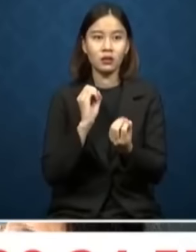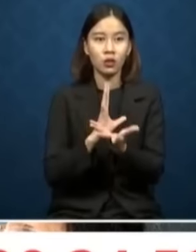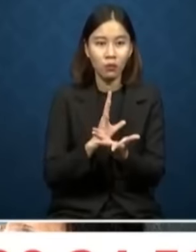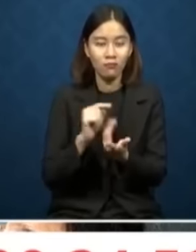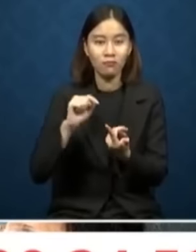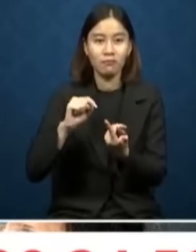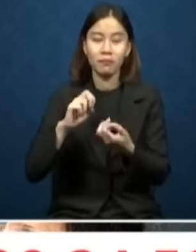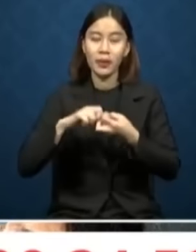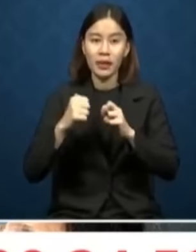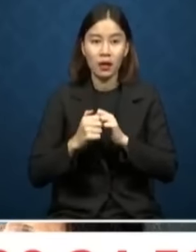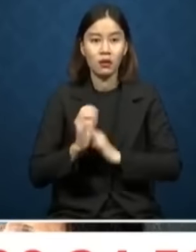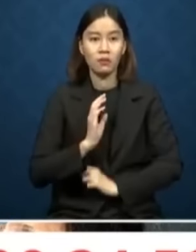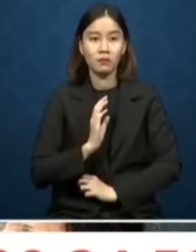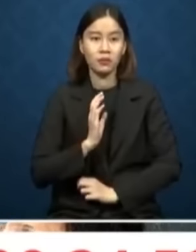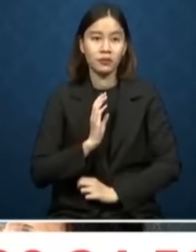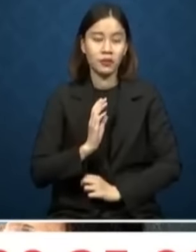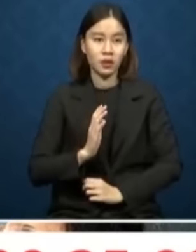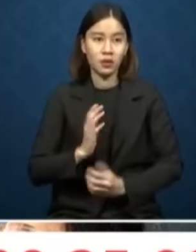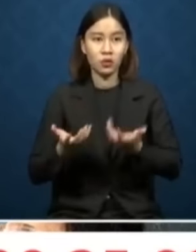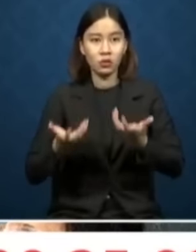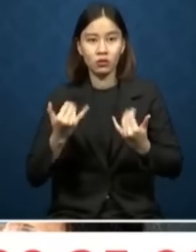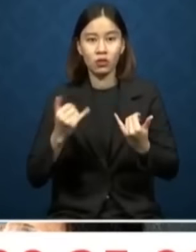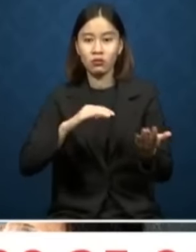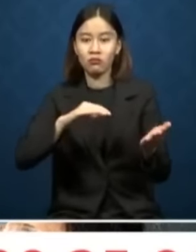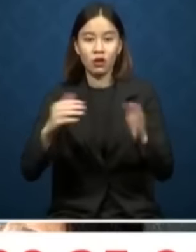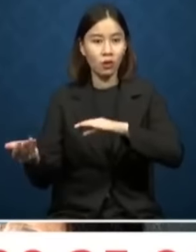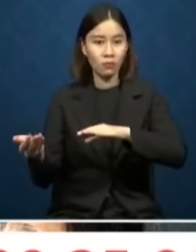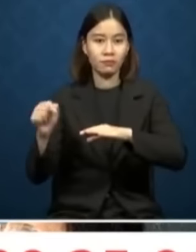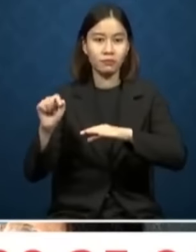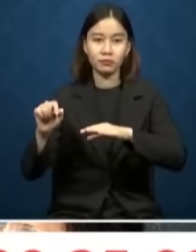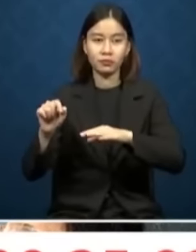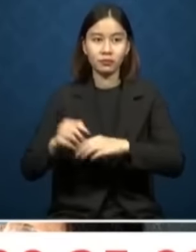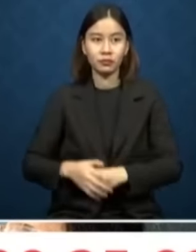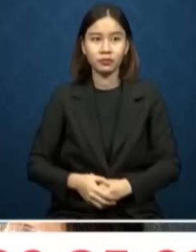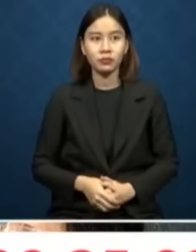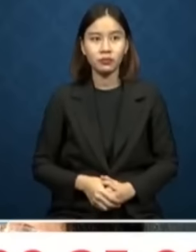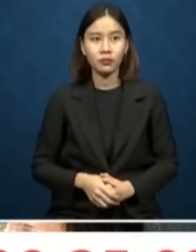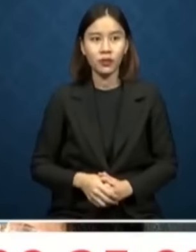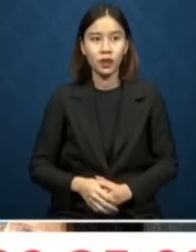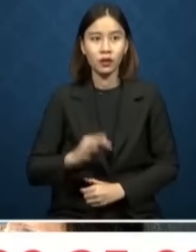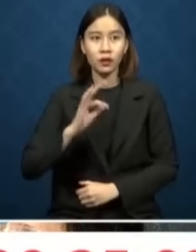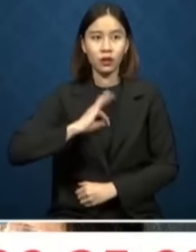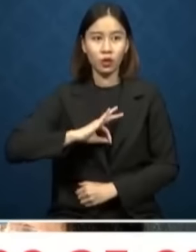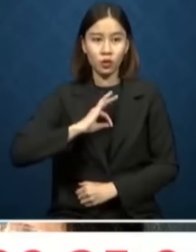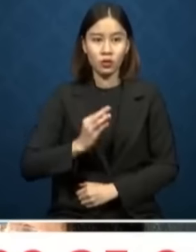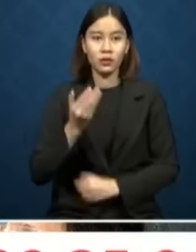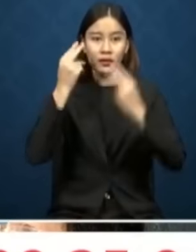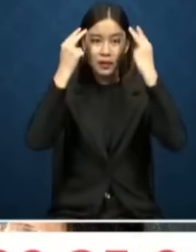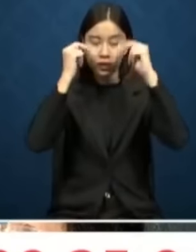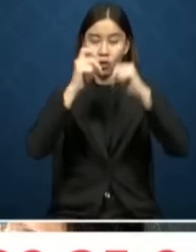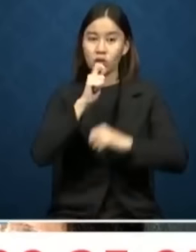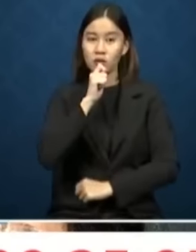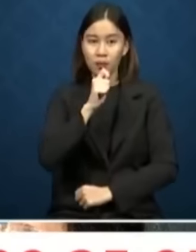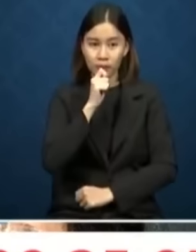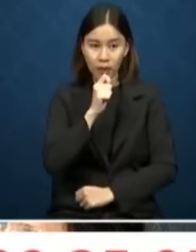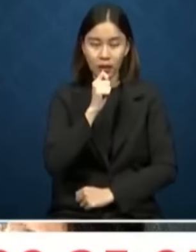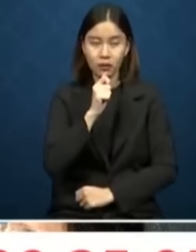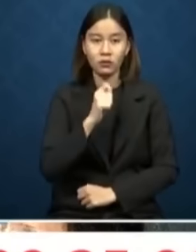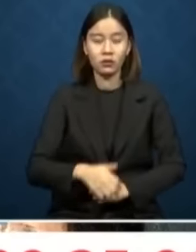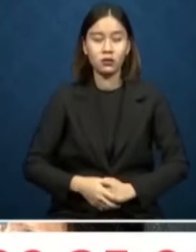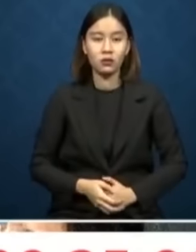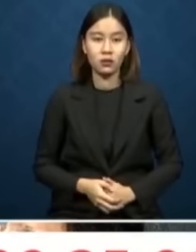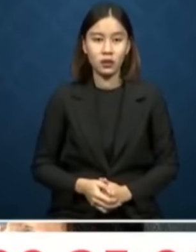ำทำล่มสลายหมดเลยความรู้สึกที่ท่านนายกให้สัมภาษณ์ตลอดเวลา